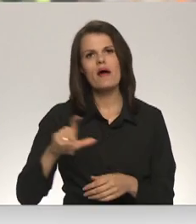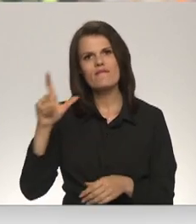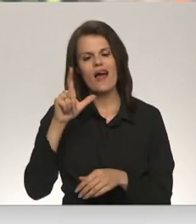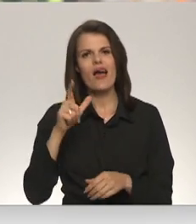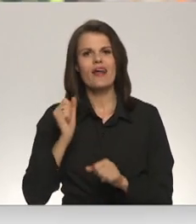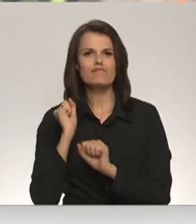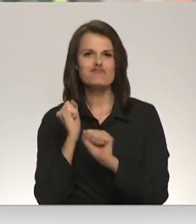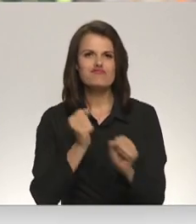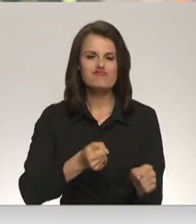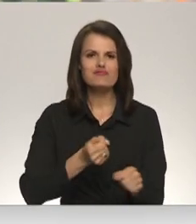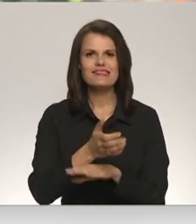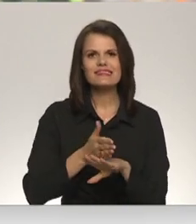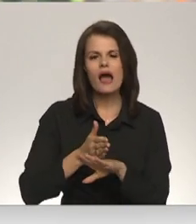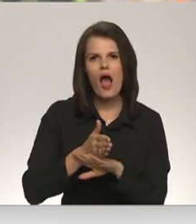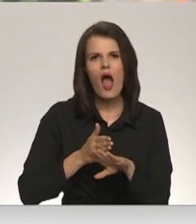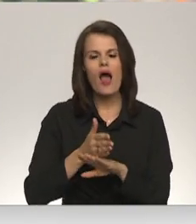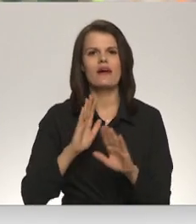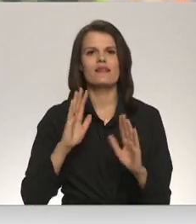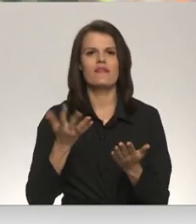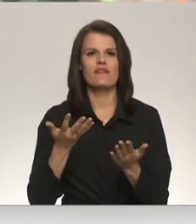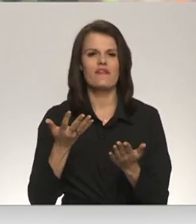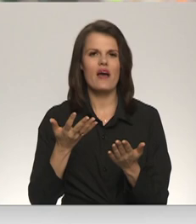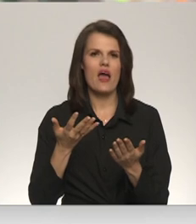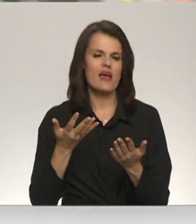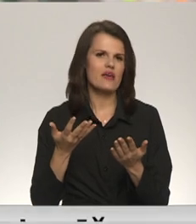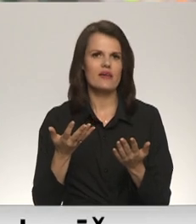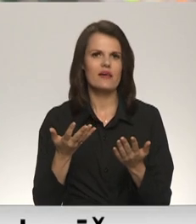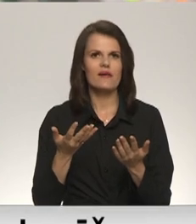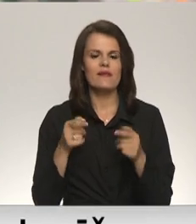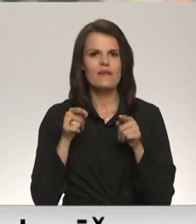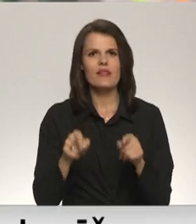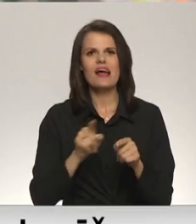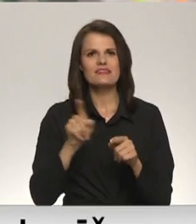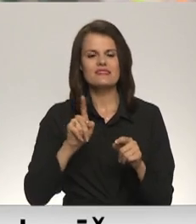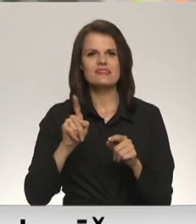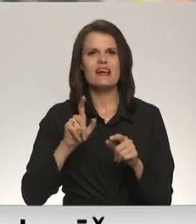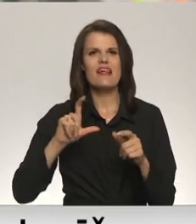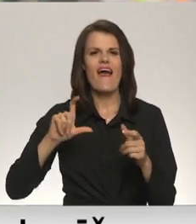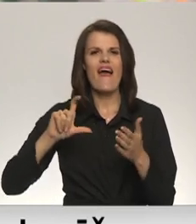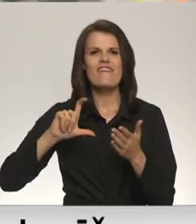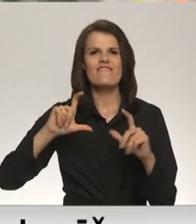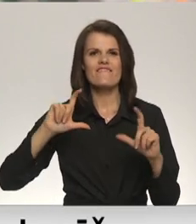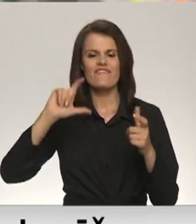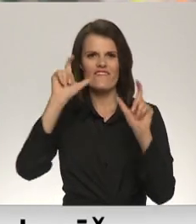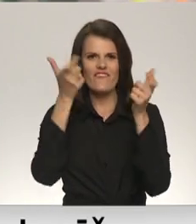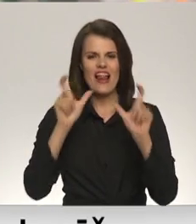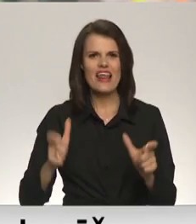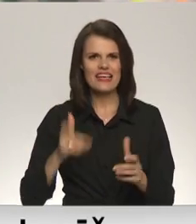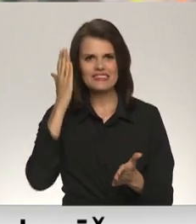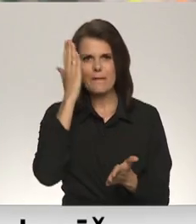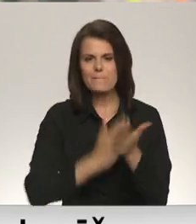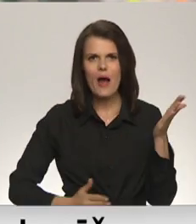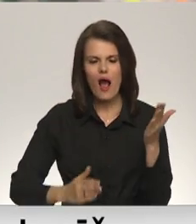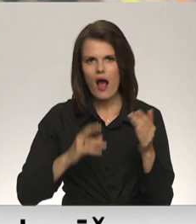griezēju instrumentiem. Ja? Vai tas ir skalpelīts, vai tā ir flīze izkritus no rokām, nu, tas nav griezēja instruments, bet